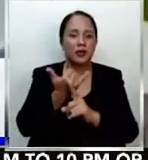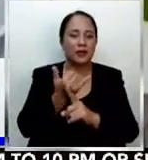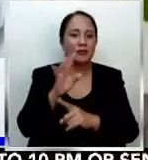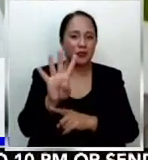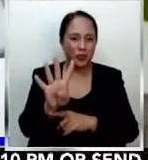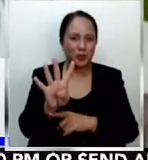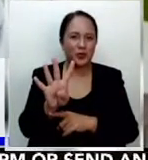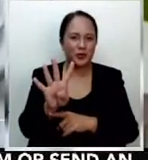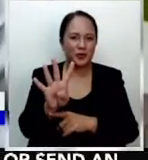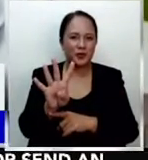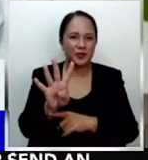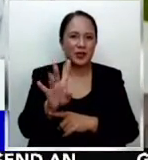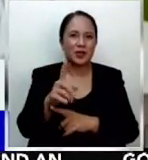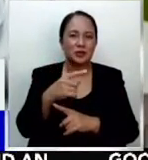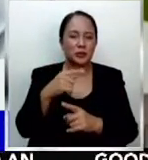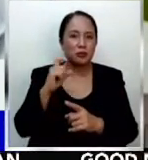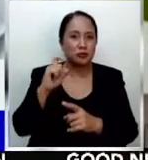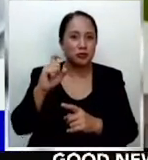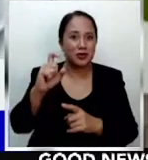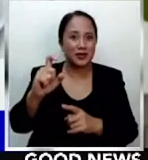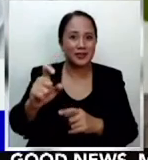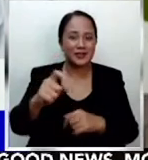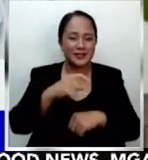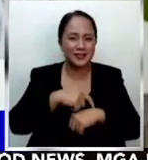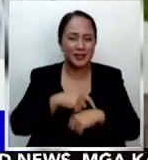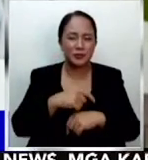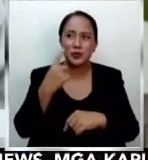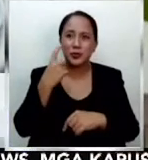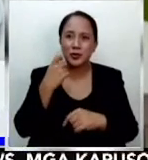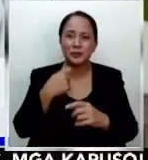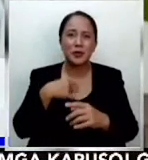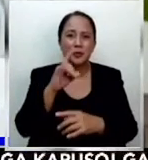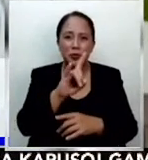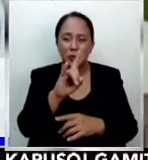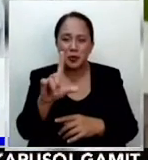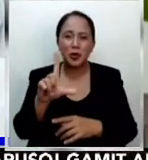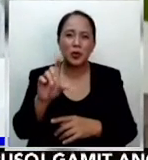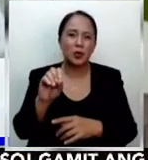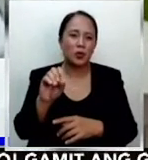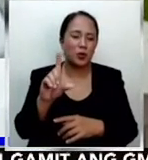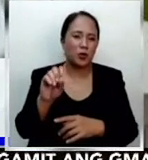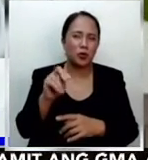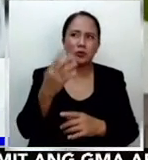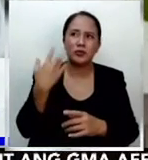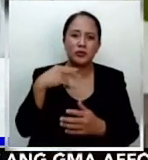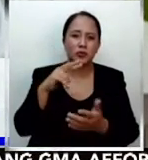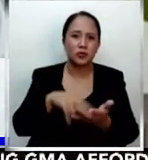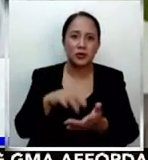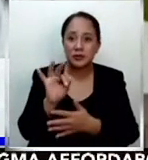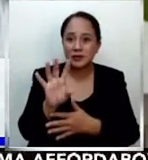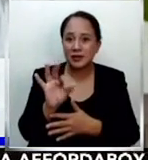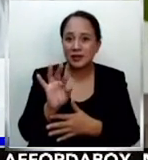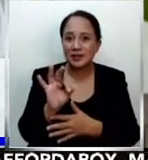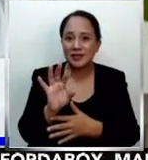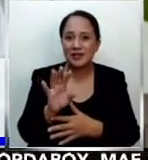Grabe, bilis ang panahon. Kailan lang pinopromote ko yung Lolong, way back 2019.